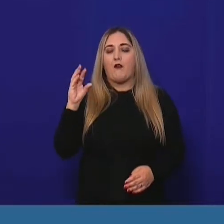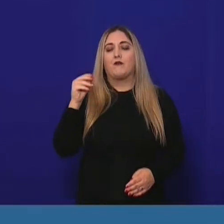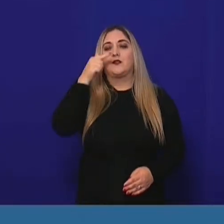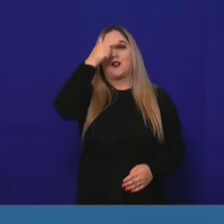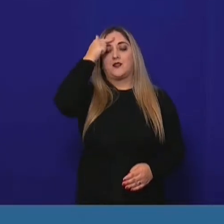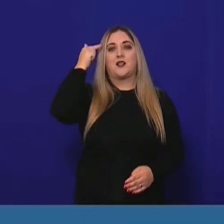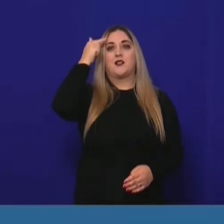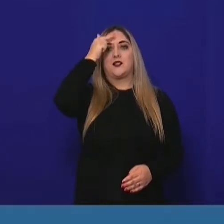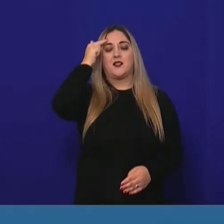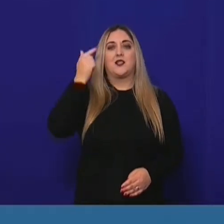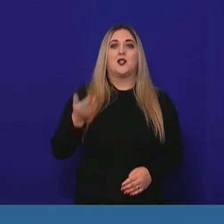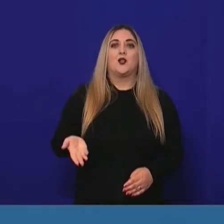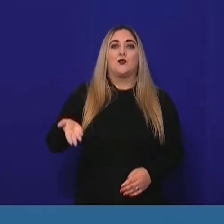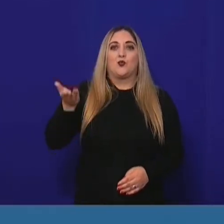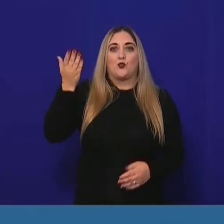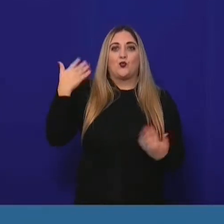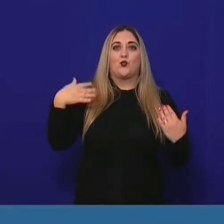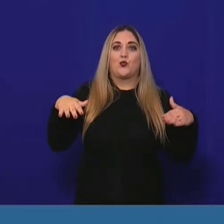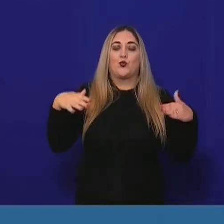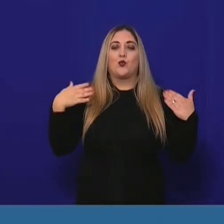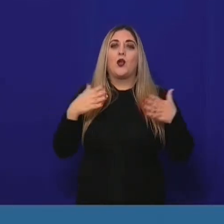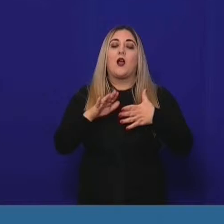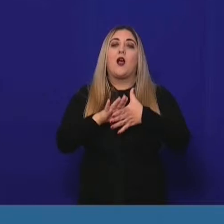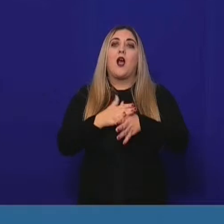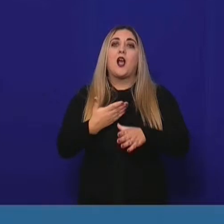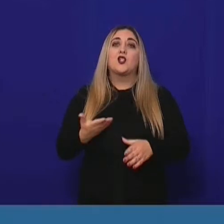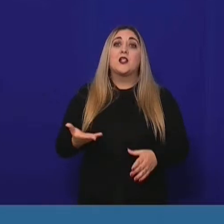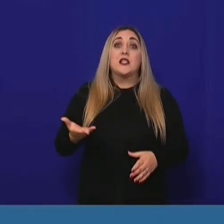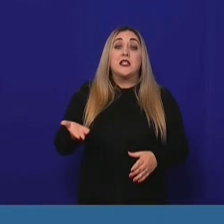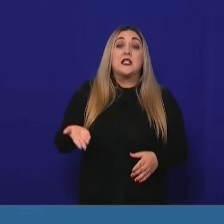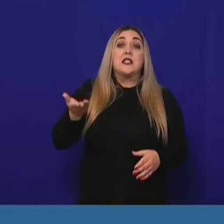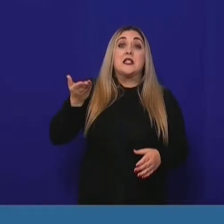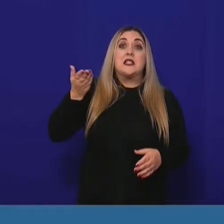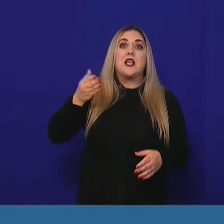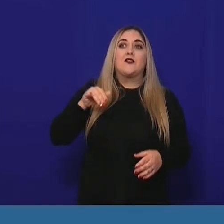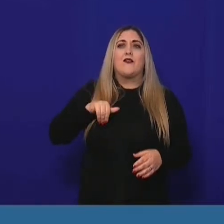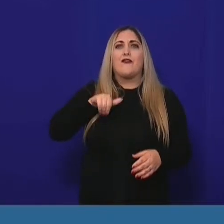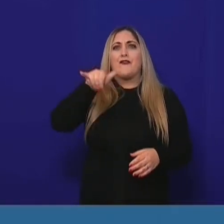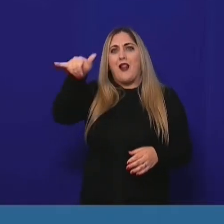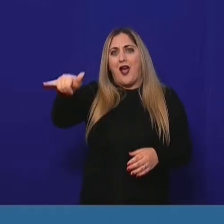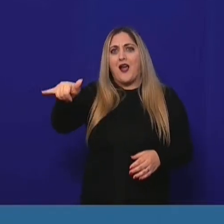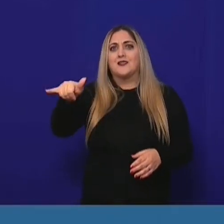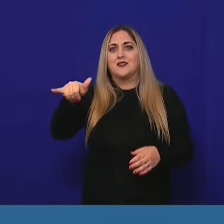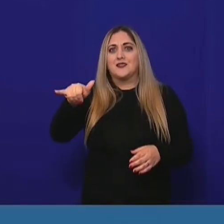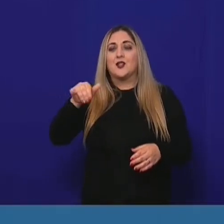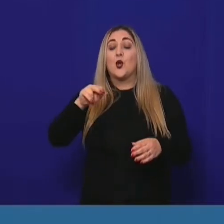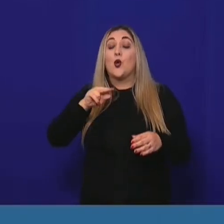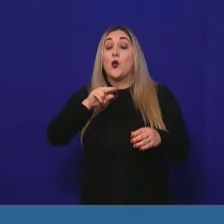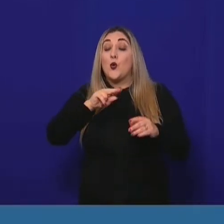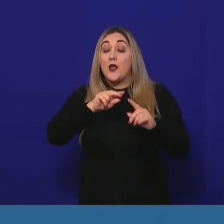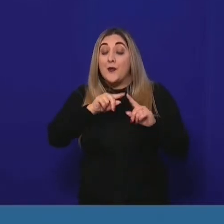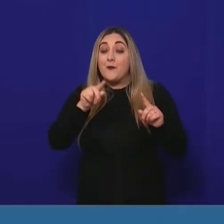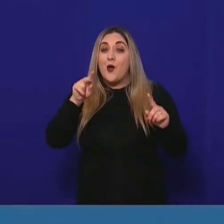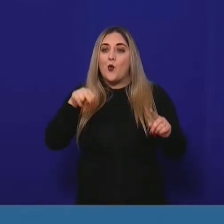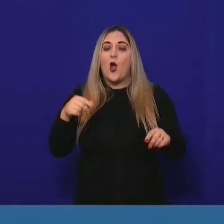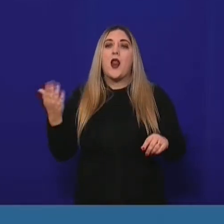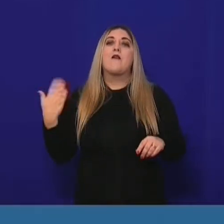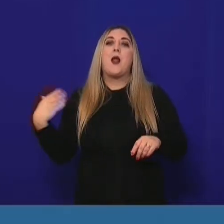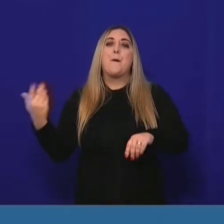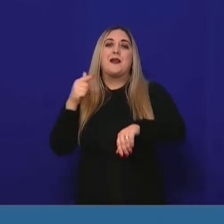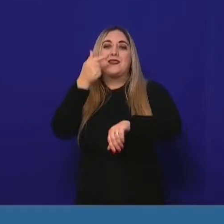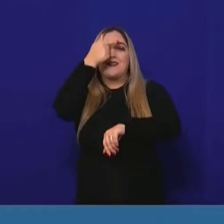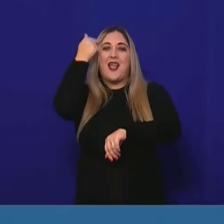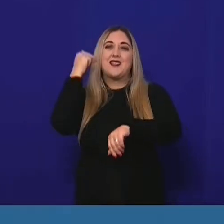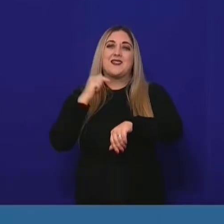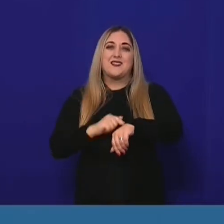numru sostanzjali propju għaliex żdiedu kienu dak iż-żmien naqra l-flights imma anke il-fatt li permezz tar-rapid testing aħna